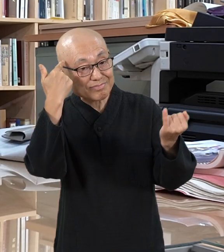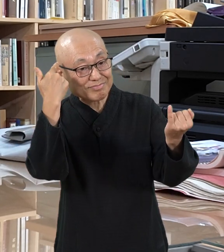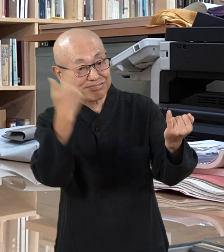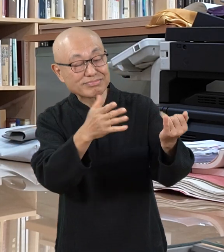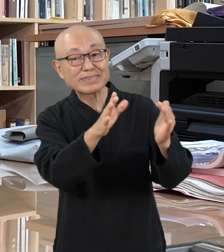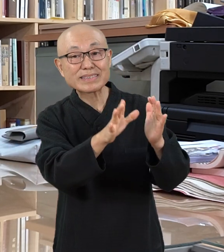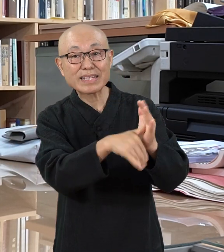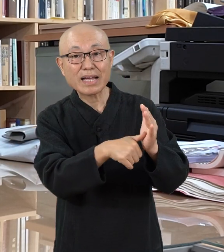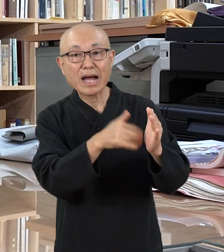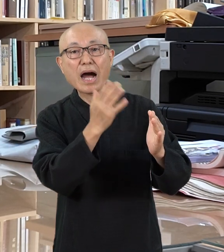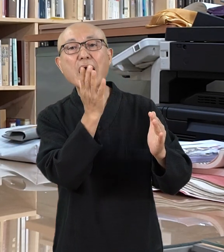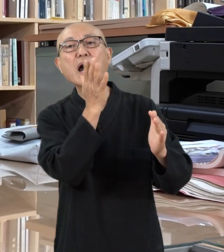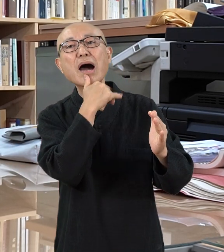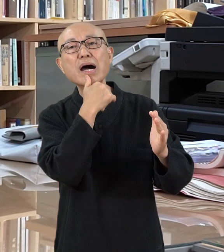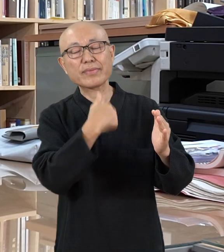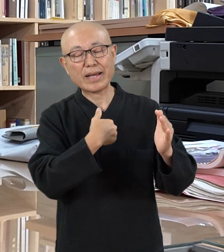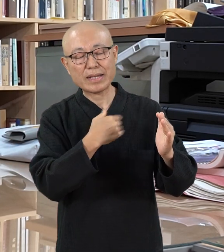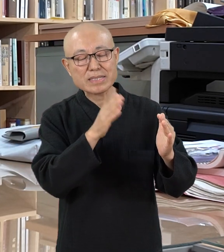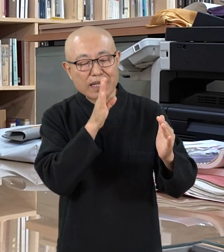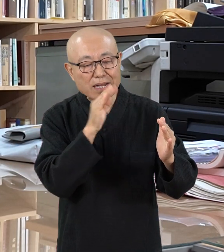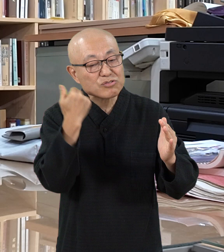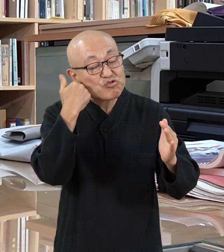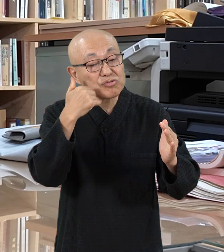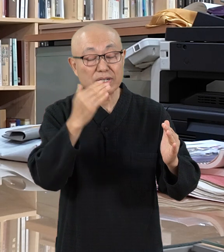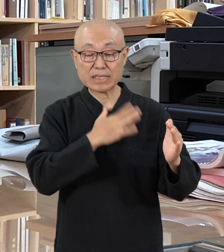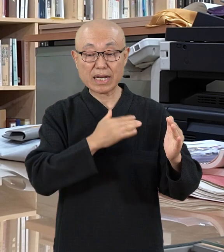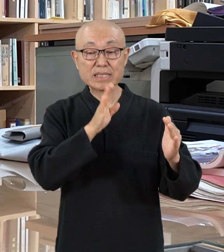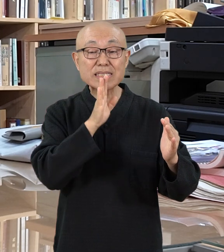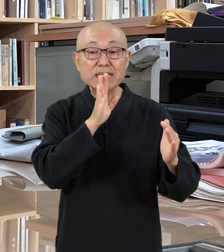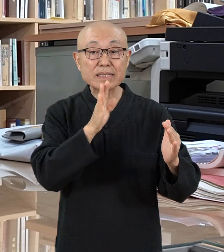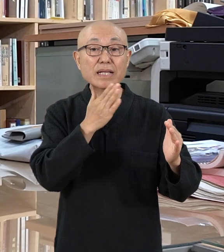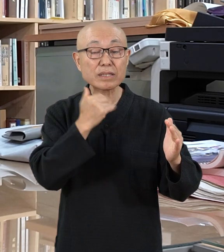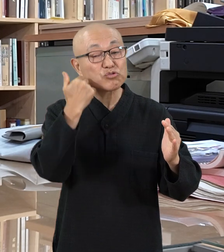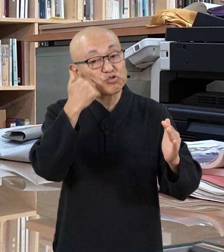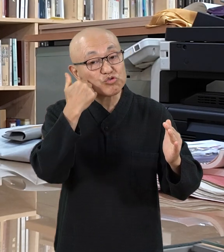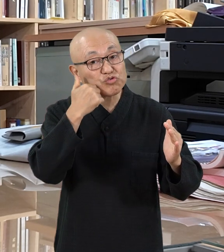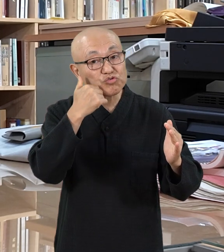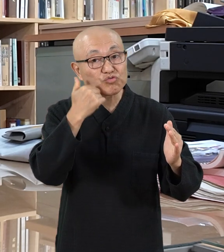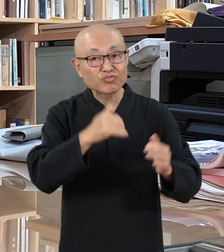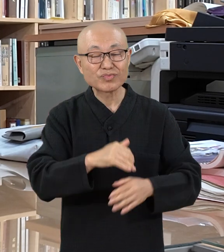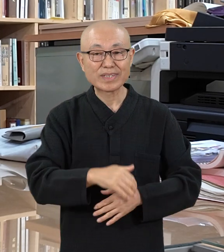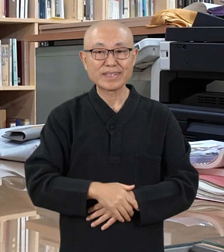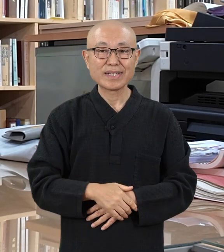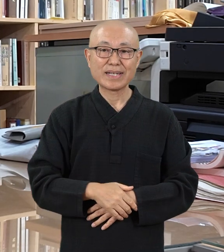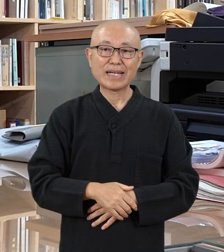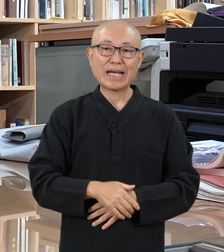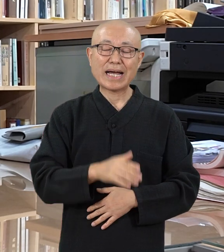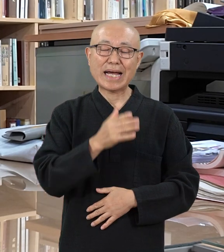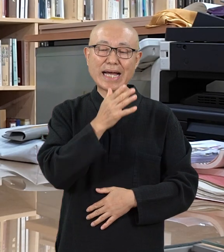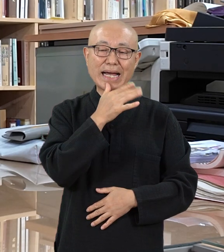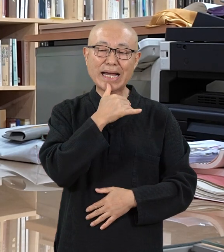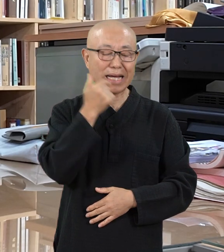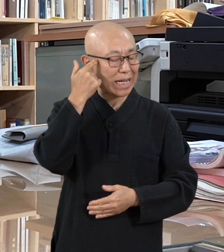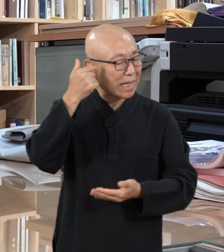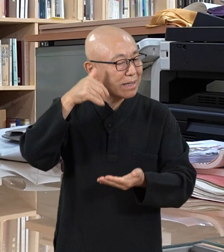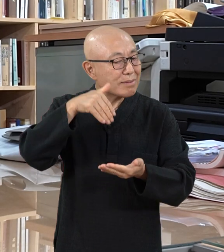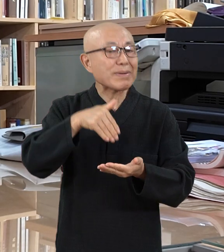순간에 진정한 나란 무엇인가, 진정한 나의 그 고귀함은 무엇인가,